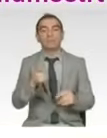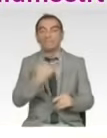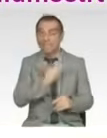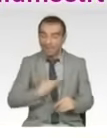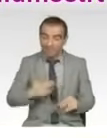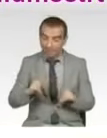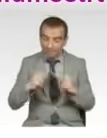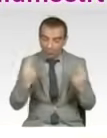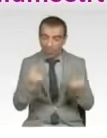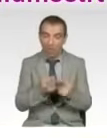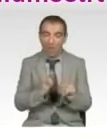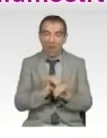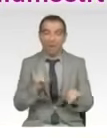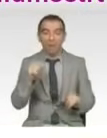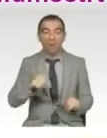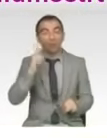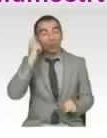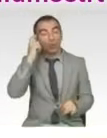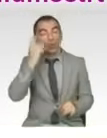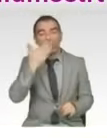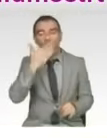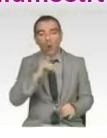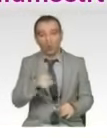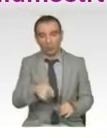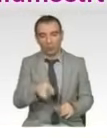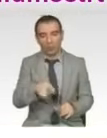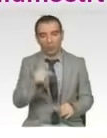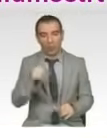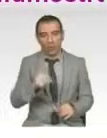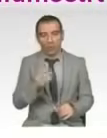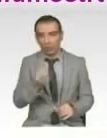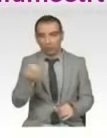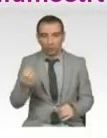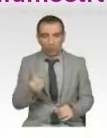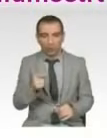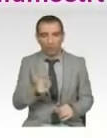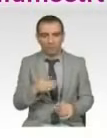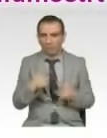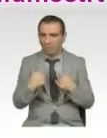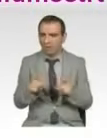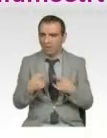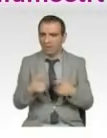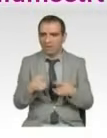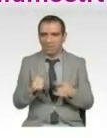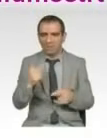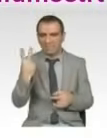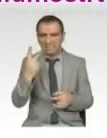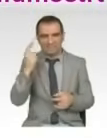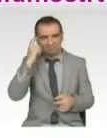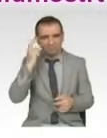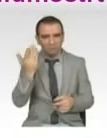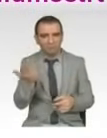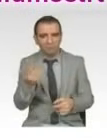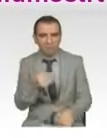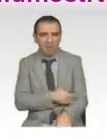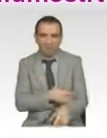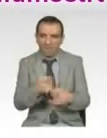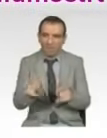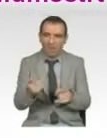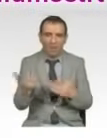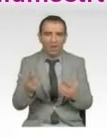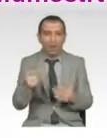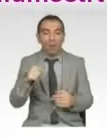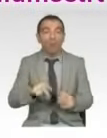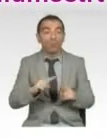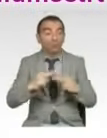sevgi evrenseldir. Bunun kültürü yok aslında. Hani böyle çok şey düşünülüyor ya, işte iki farklı kültür nasıl bir araya gelecek, nasıl geçinecekler. Aslında